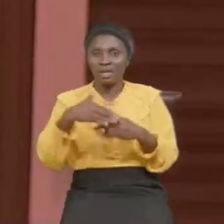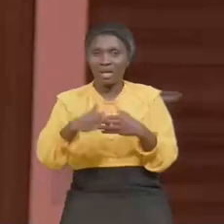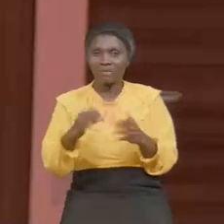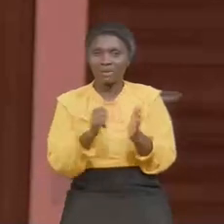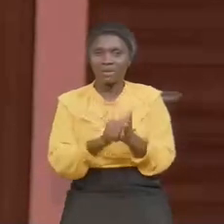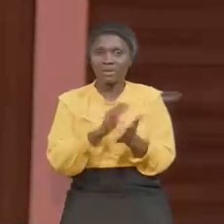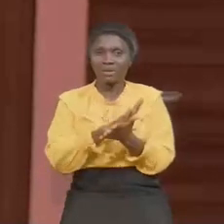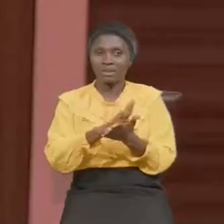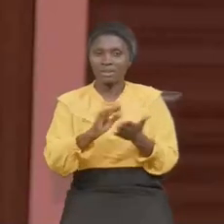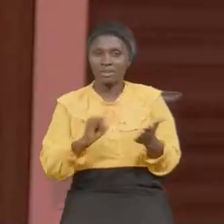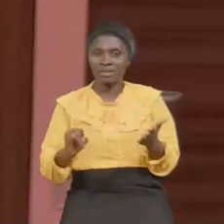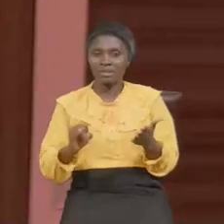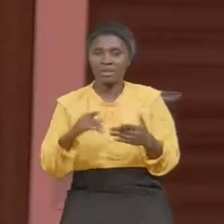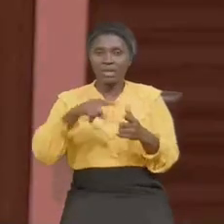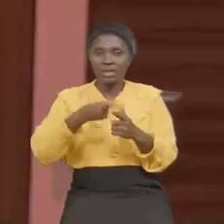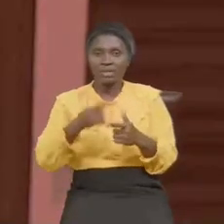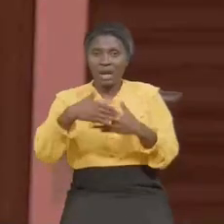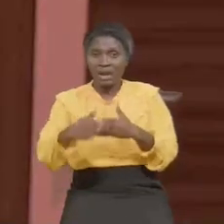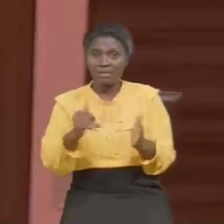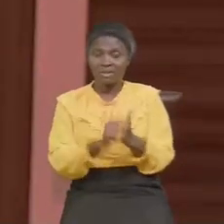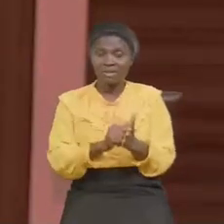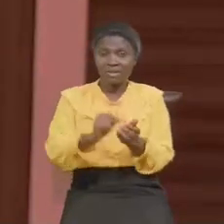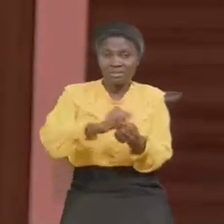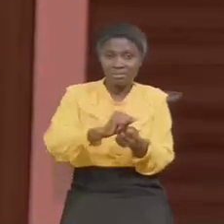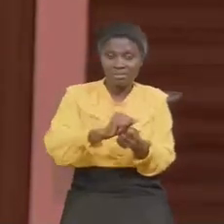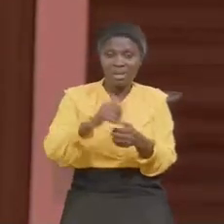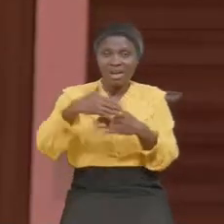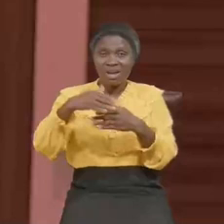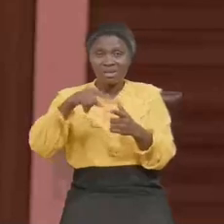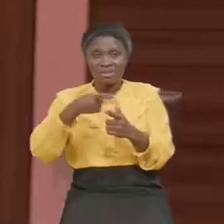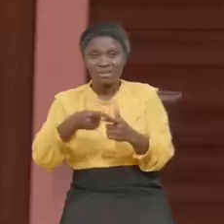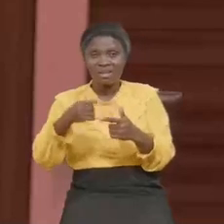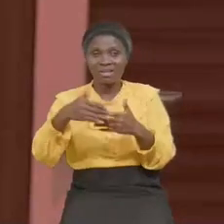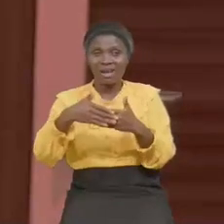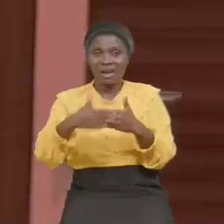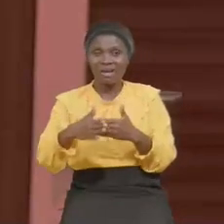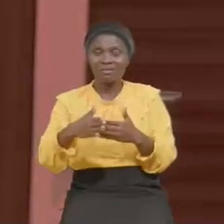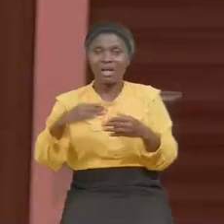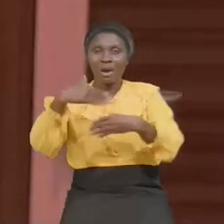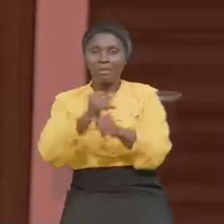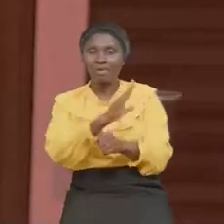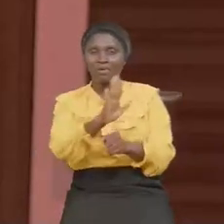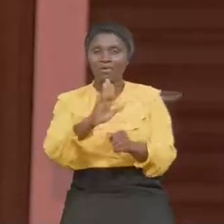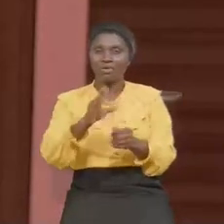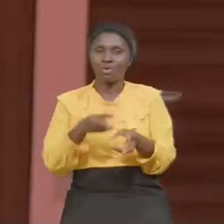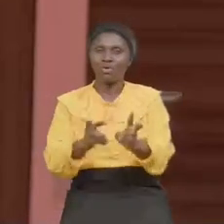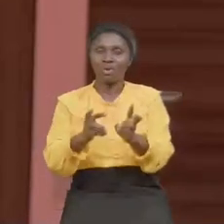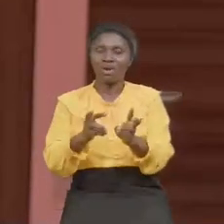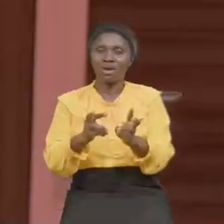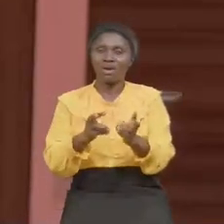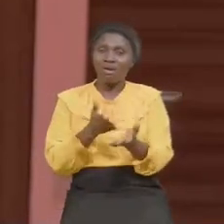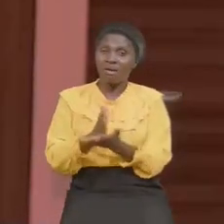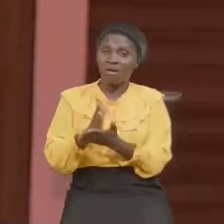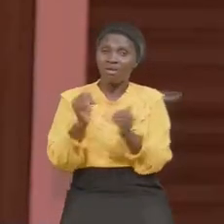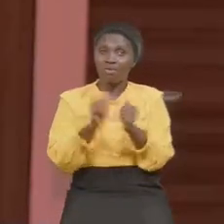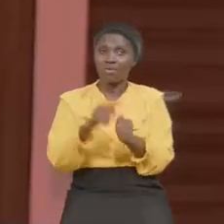alors, après cette purge, alors, après avoir redressé tes voies devant Dieu, corrigé tes voies devant Dieu, j'enseignerai